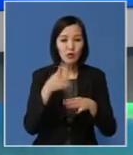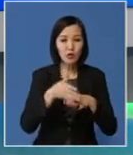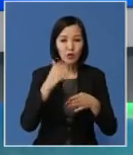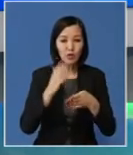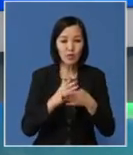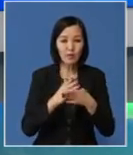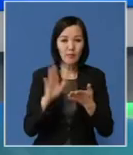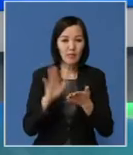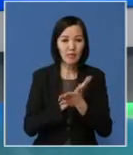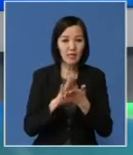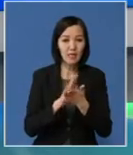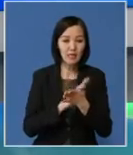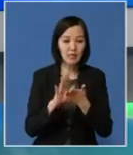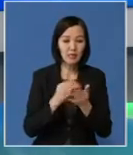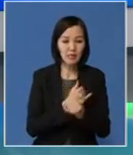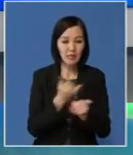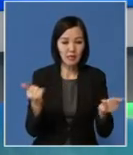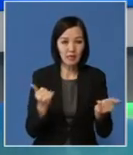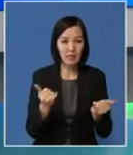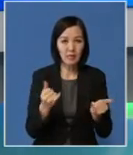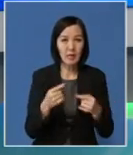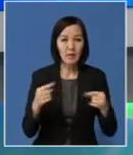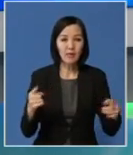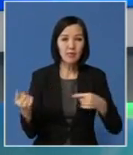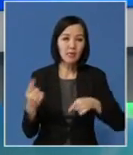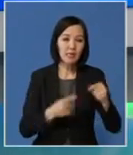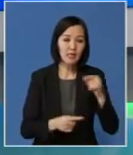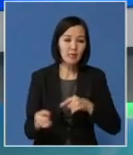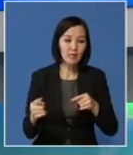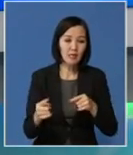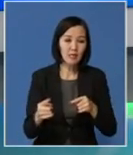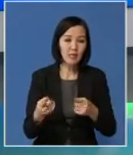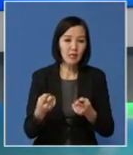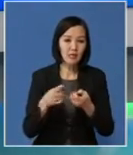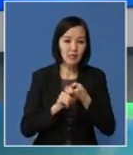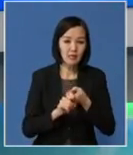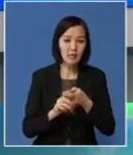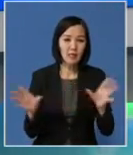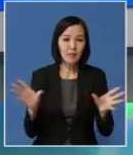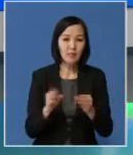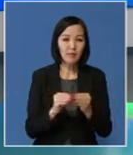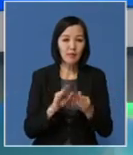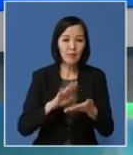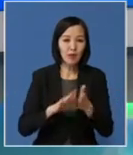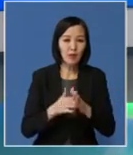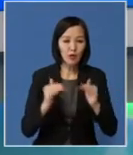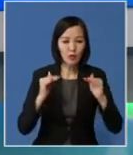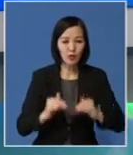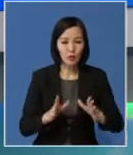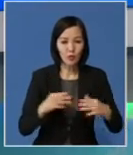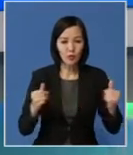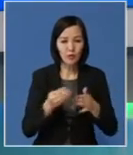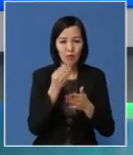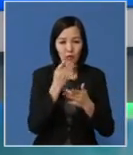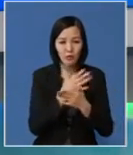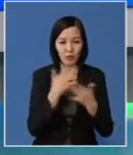басынан бері жалғасып келе жатқан ізгілікті іске өзге де кәсіпкерлер қосыла бастады. Барлығы бірігіп, әл-ауқат төмен отбасыларға азық түлік